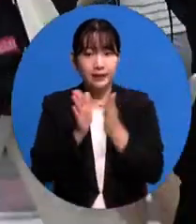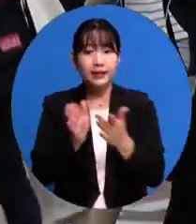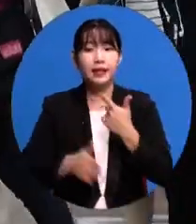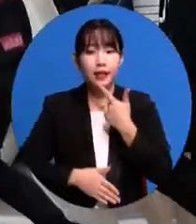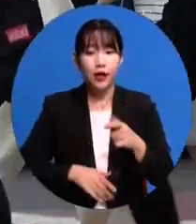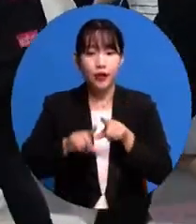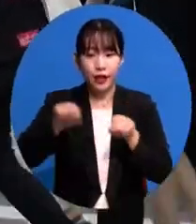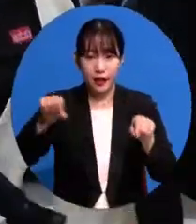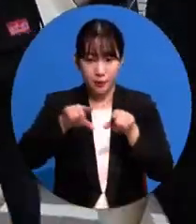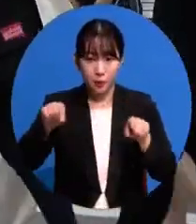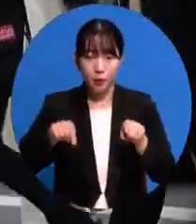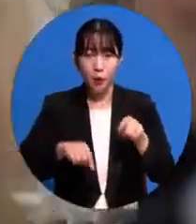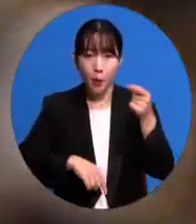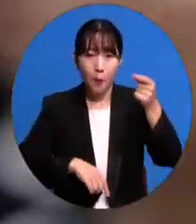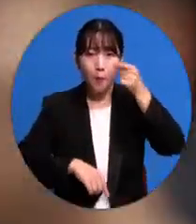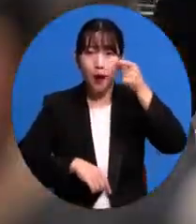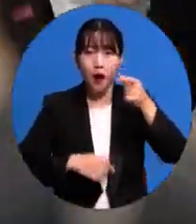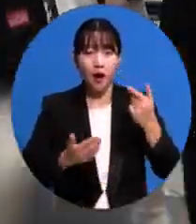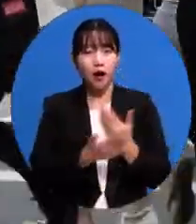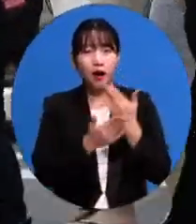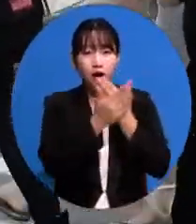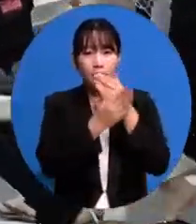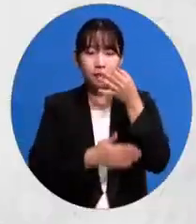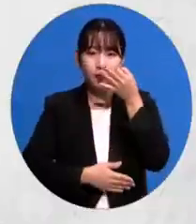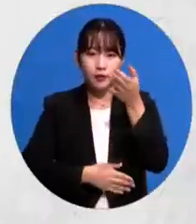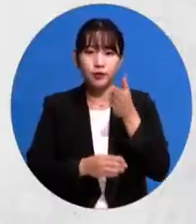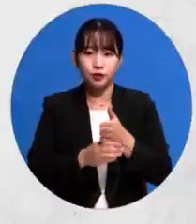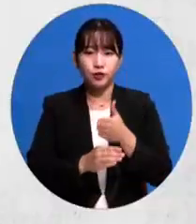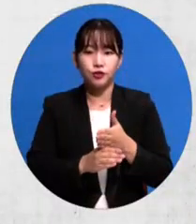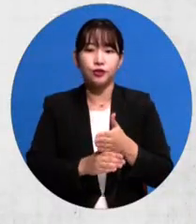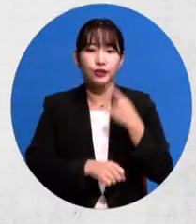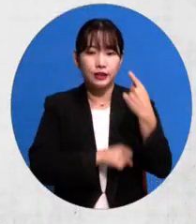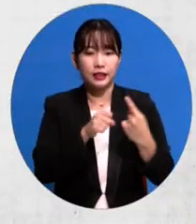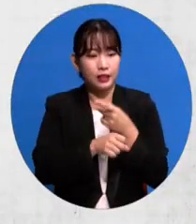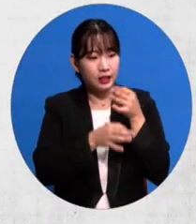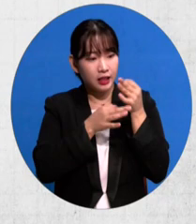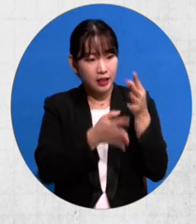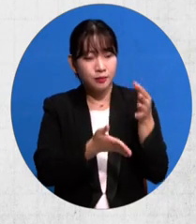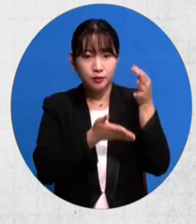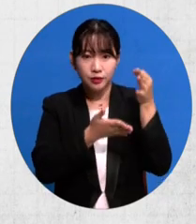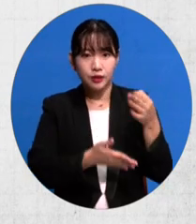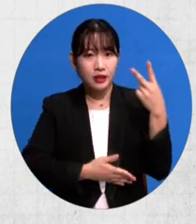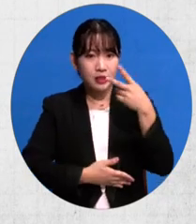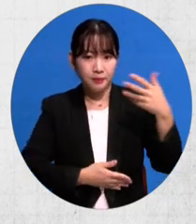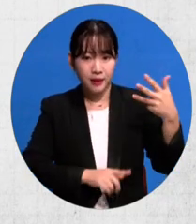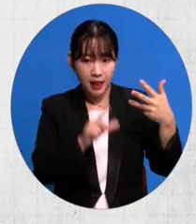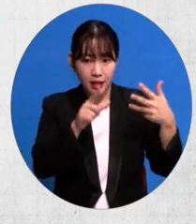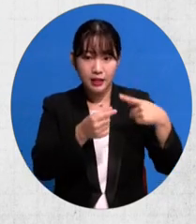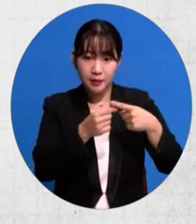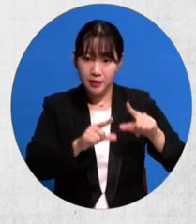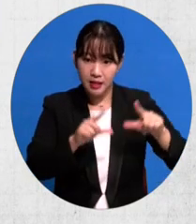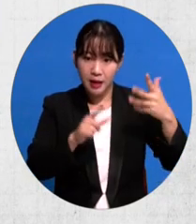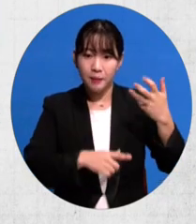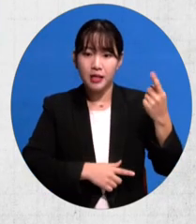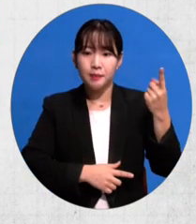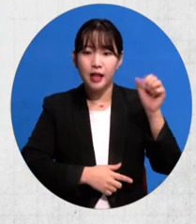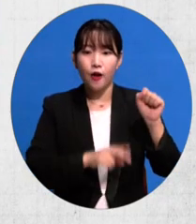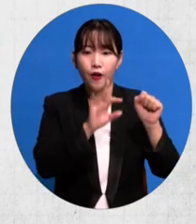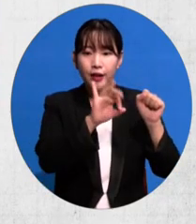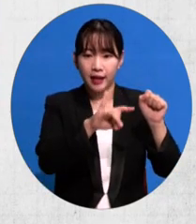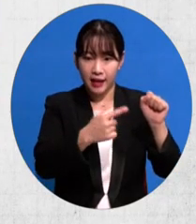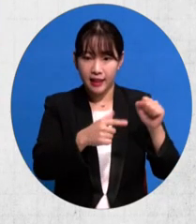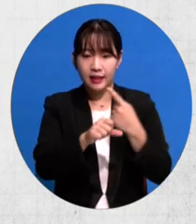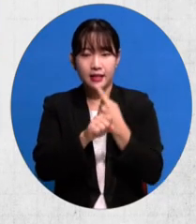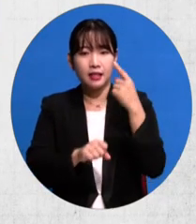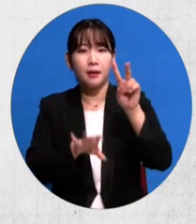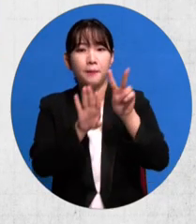일본은 괄목할 만한 성장을 보이고 있습니다. 연간 기부액이 2008년 첫해 81억 엔에서